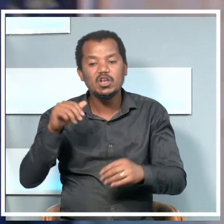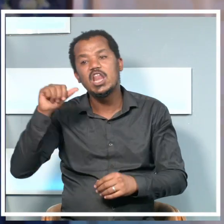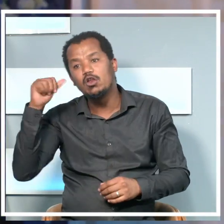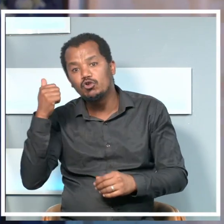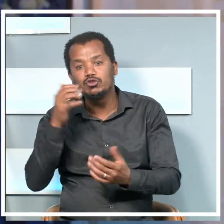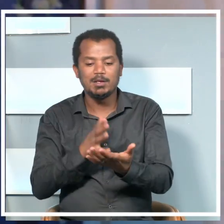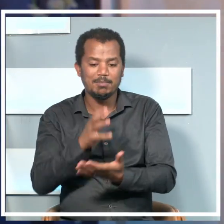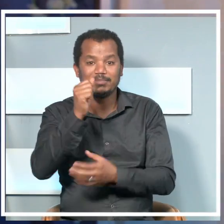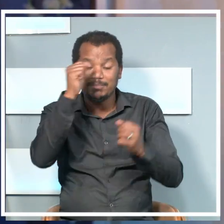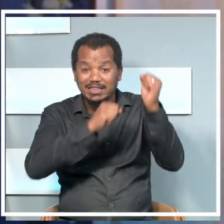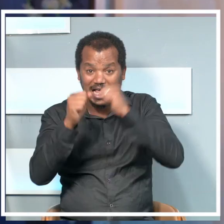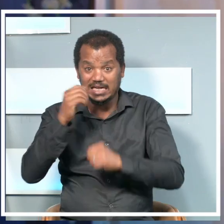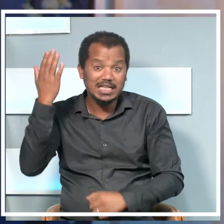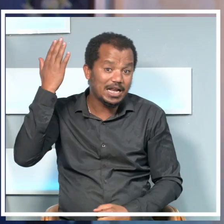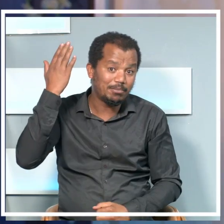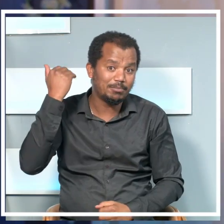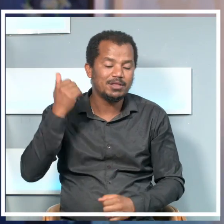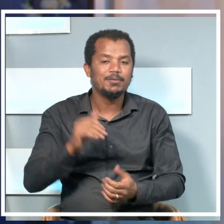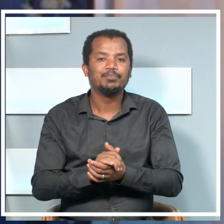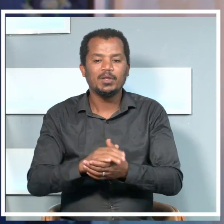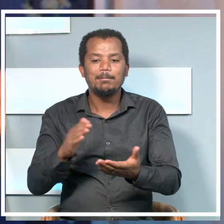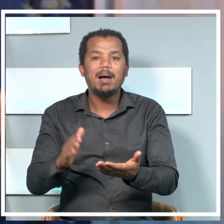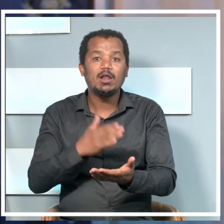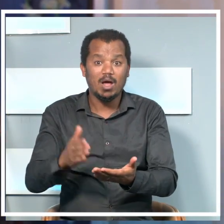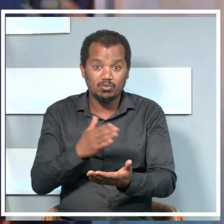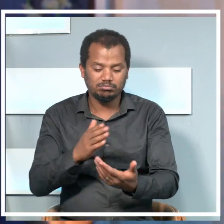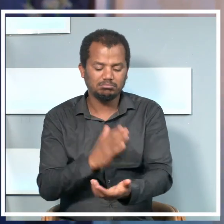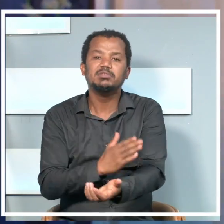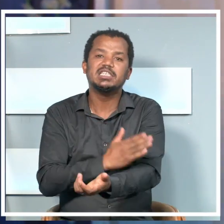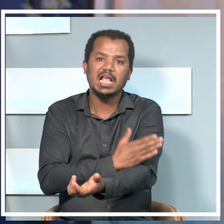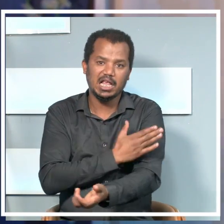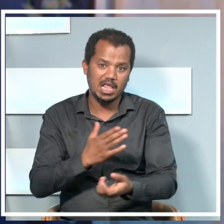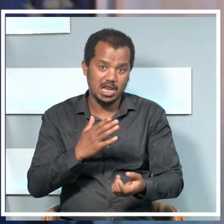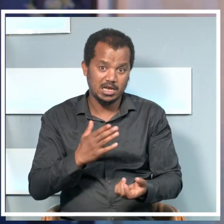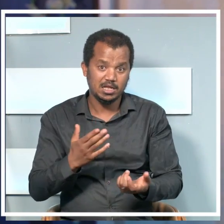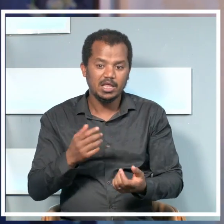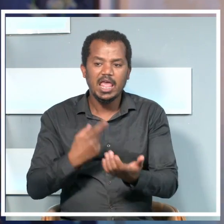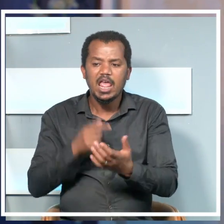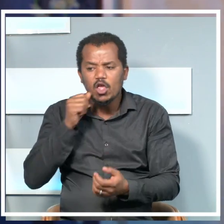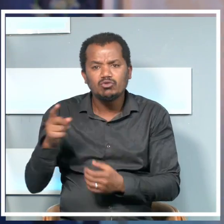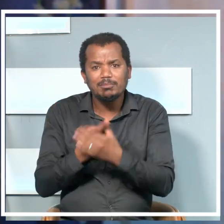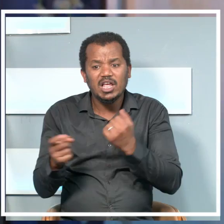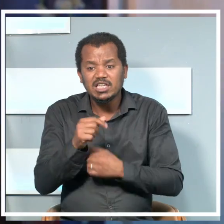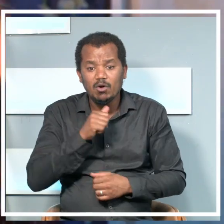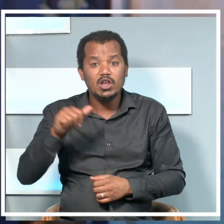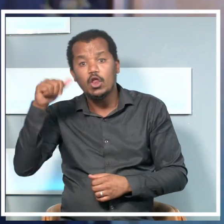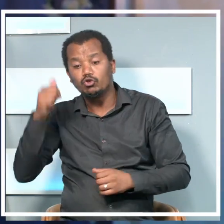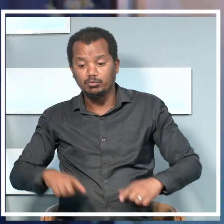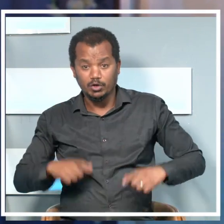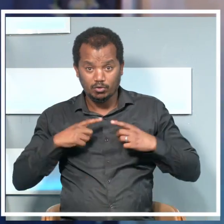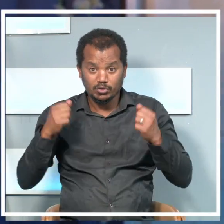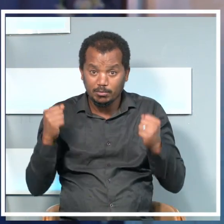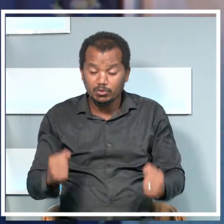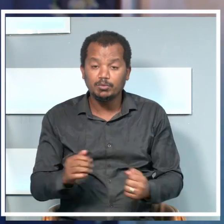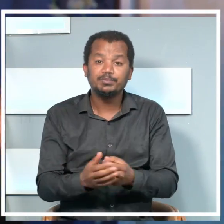እንዳስተማሪ ለሌሎች መብት መታገል ስለነበረብኝ ማኑዋሉ እንዲስተካከል ይሄ የሷ ብቻ ሳይሆን ሌሎችም